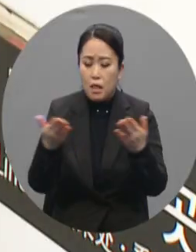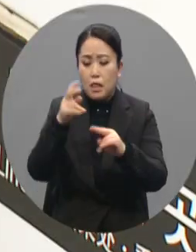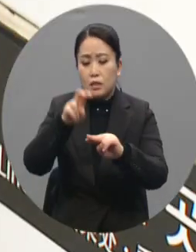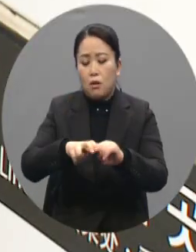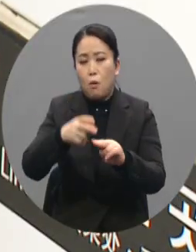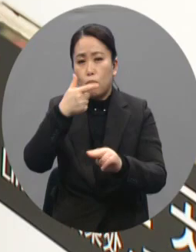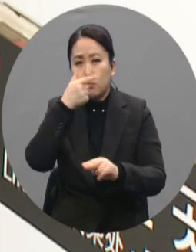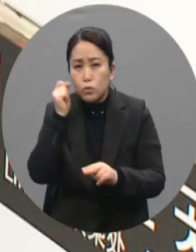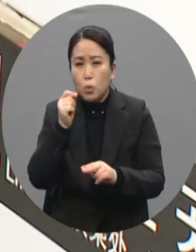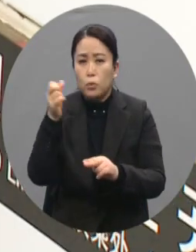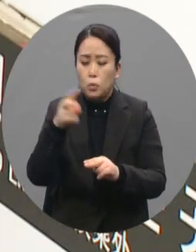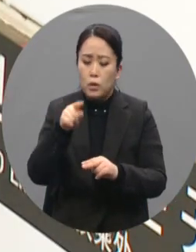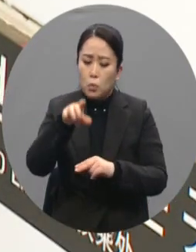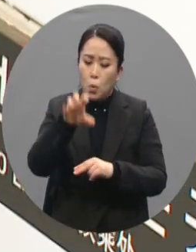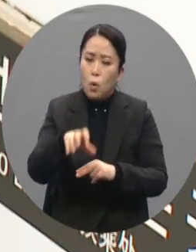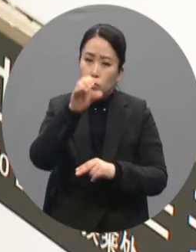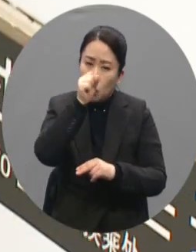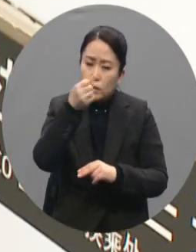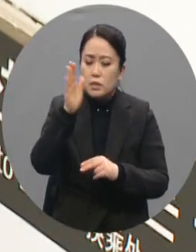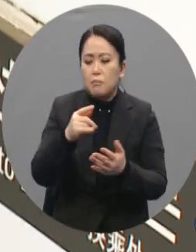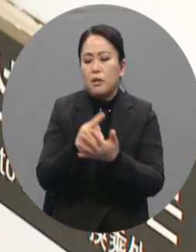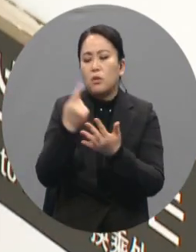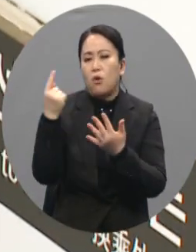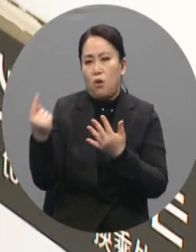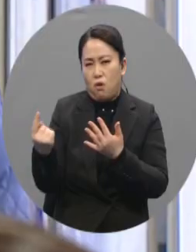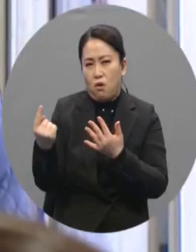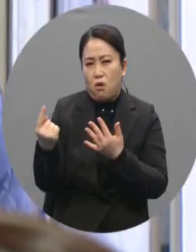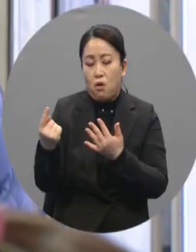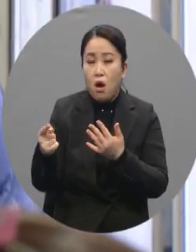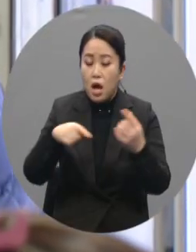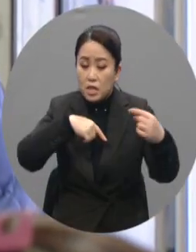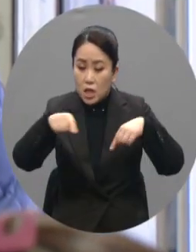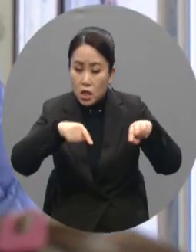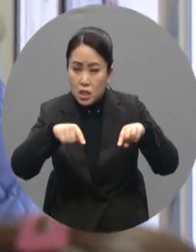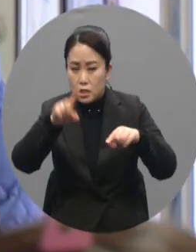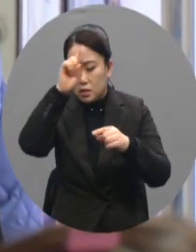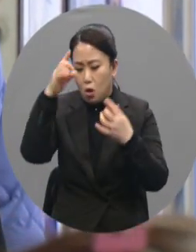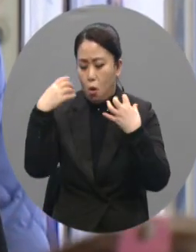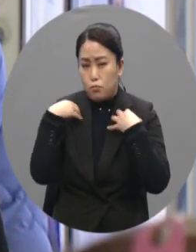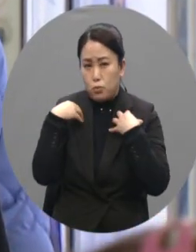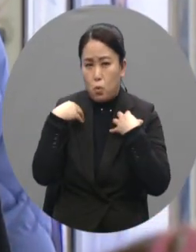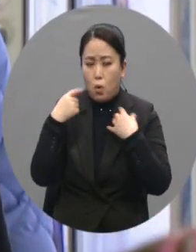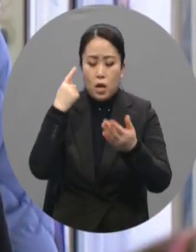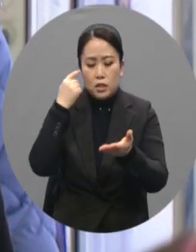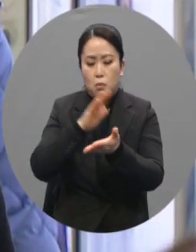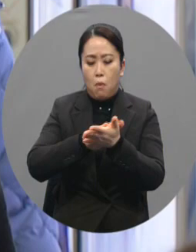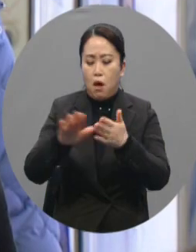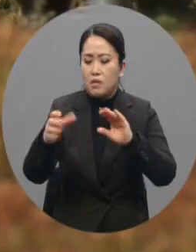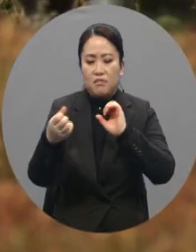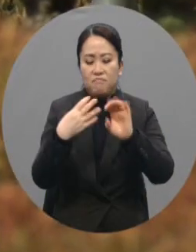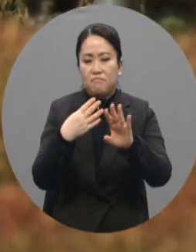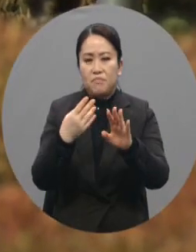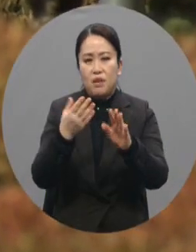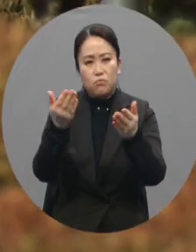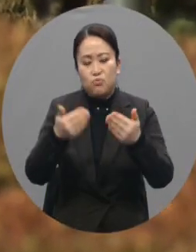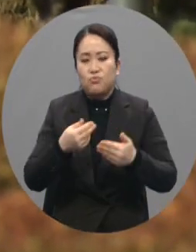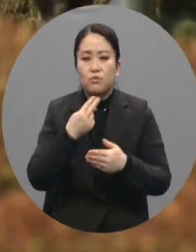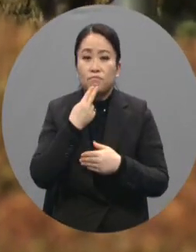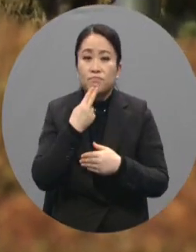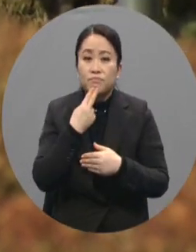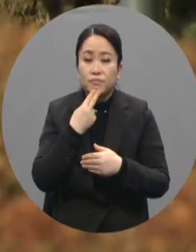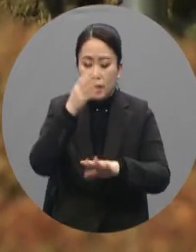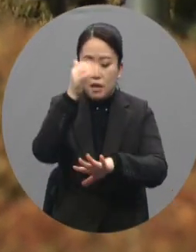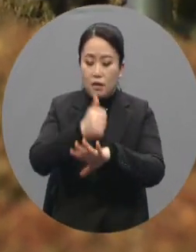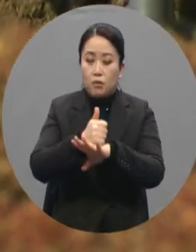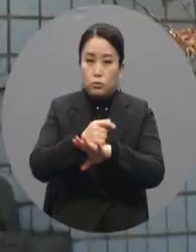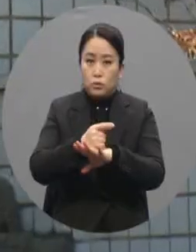부족하고 이곳이 좋지만 떠납니다. 정치도 정부도 시원한 해답은 없습니다. 결국은